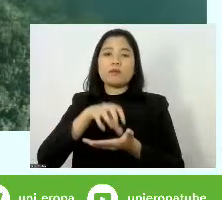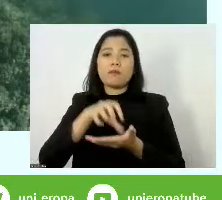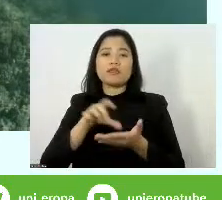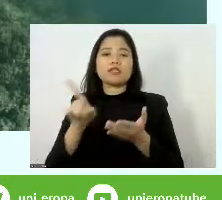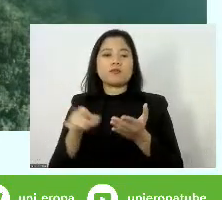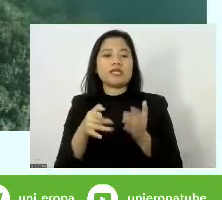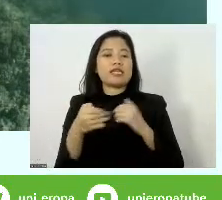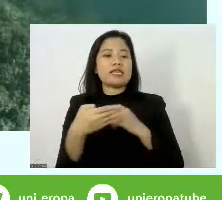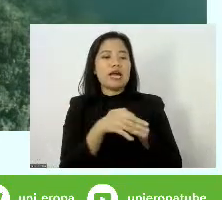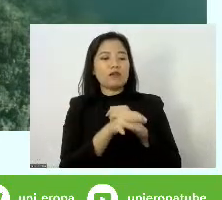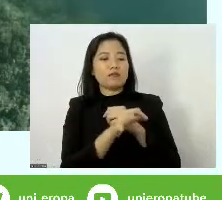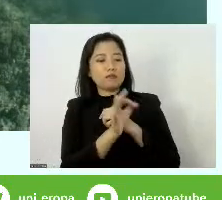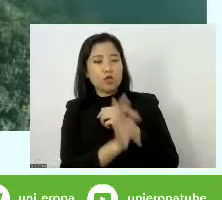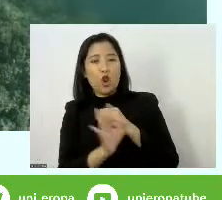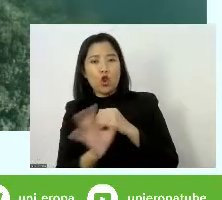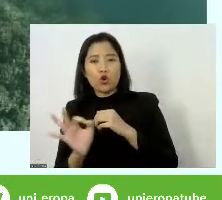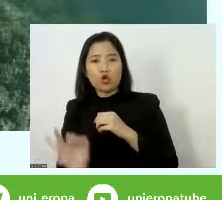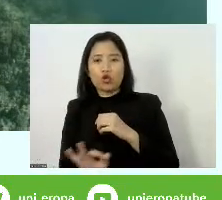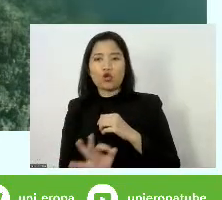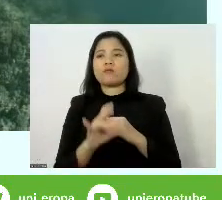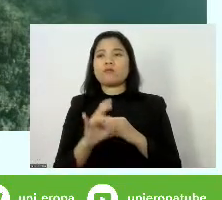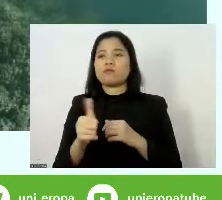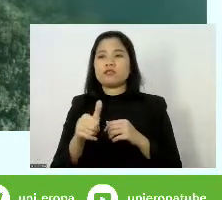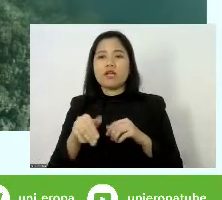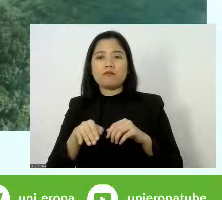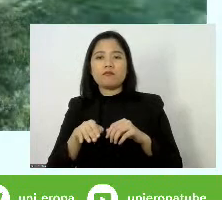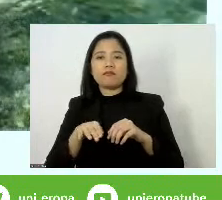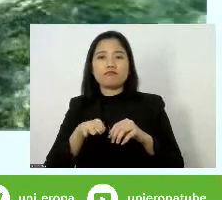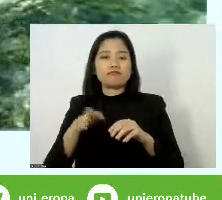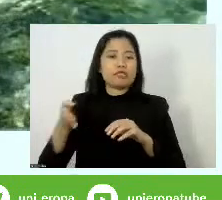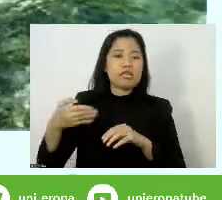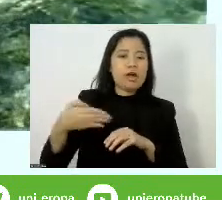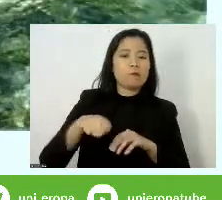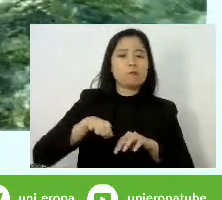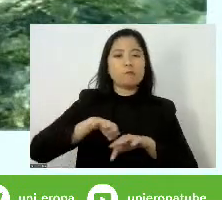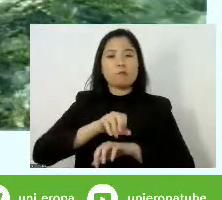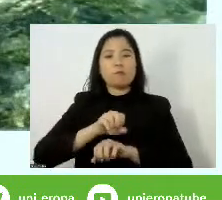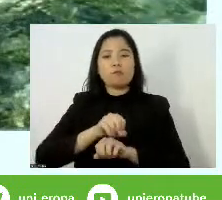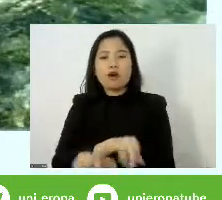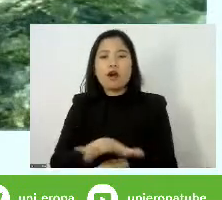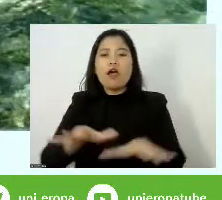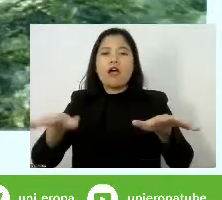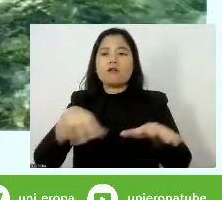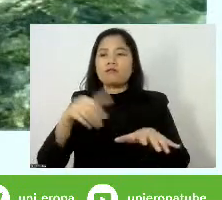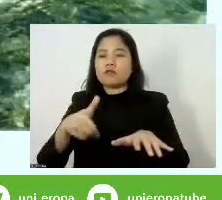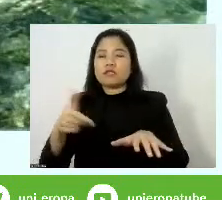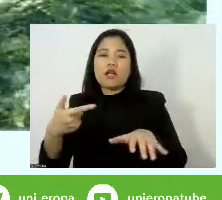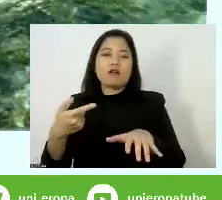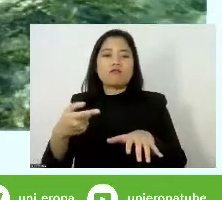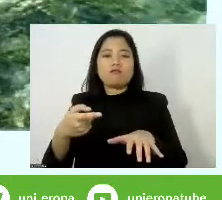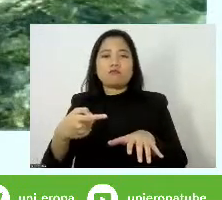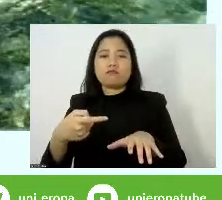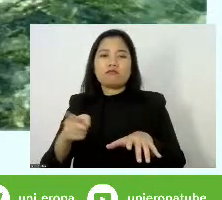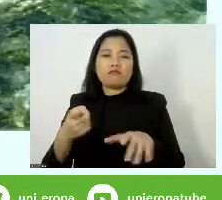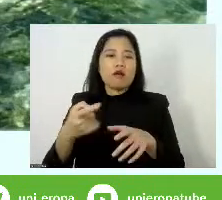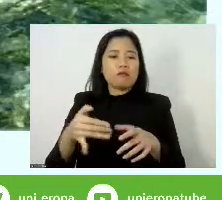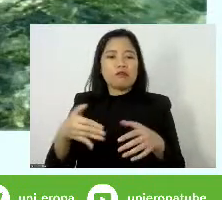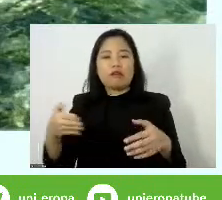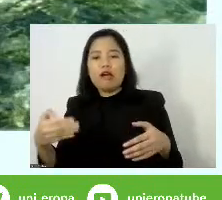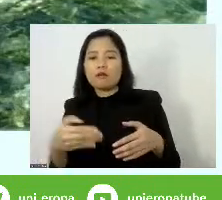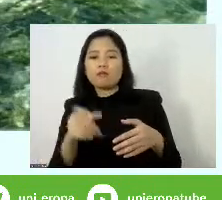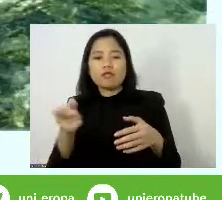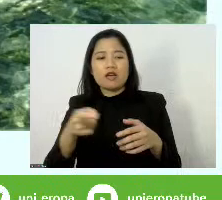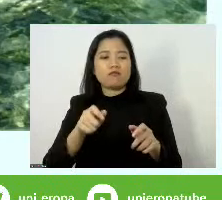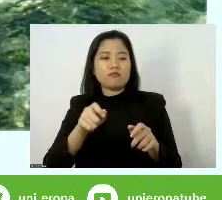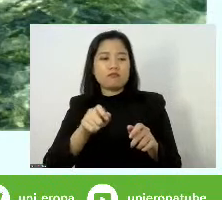butuh tempat untuk berenang dan membesarkan diri untuk tempat untuk rawit dan segala macam yang pot itu bisa dalam